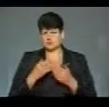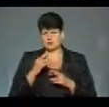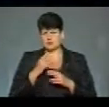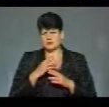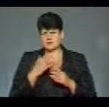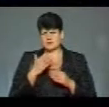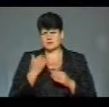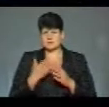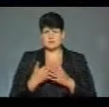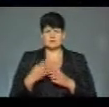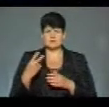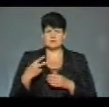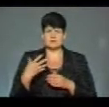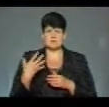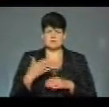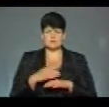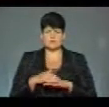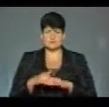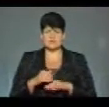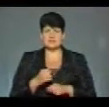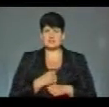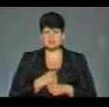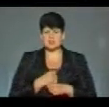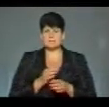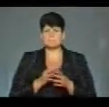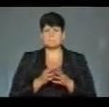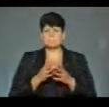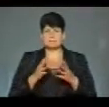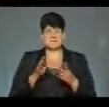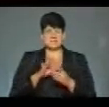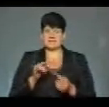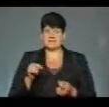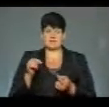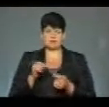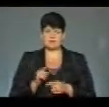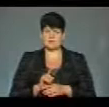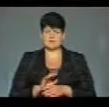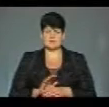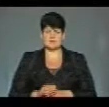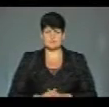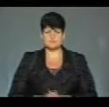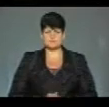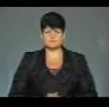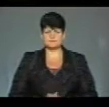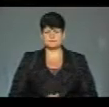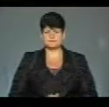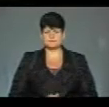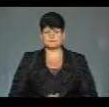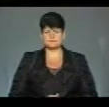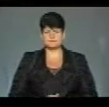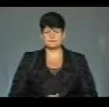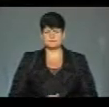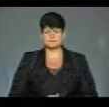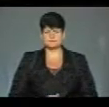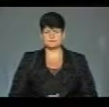помиляюсь, десь близько 25 вулиць. І, на жаль, більшість не відповідає стандартам. Наталя Бельзецька, Василь Василовський. Новини